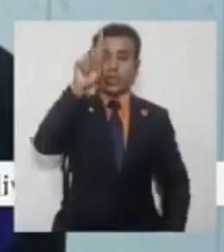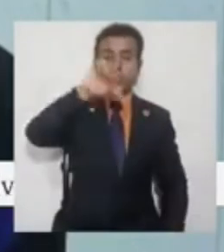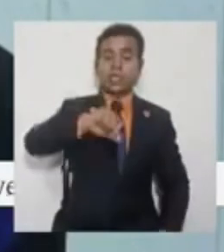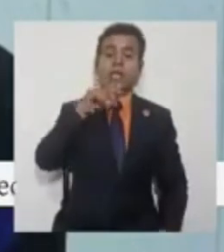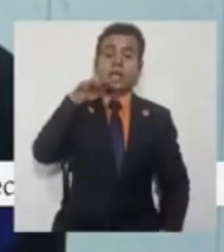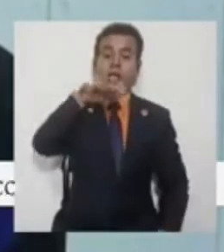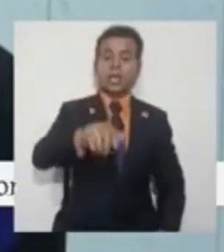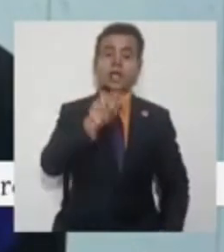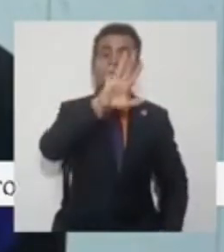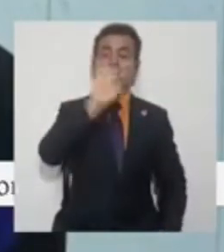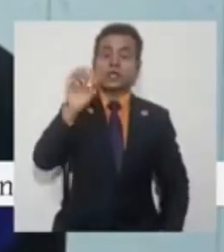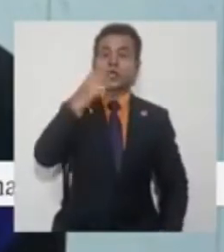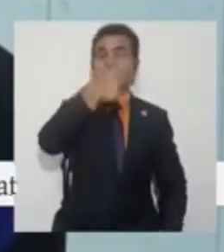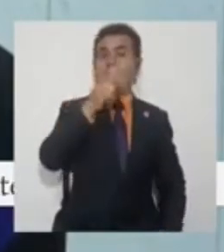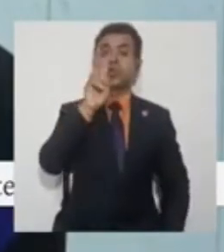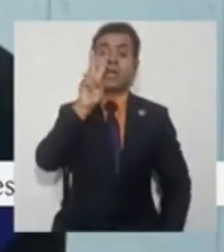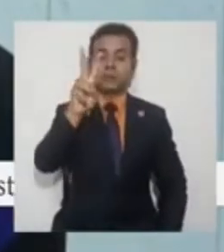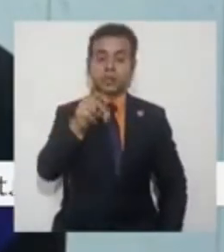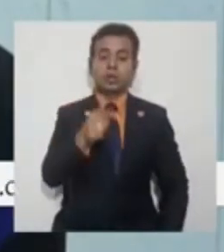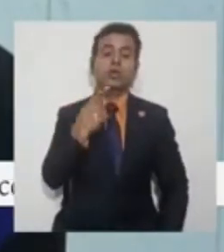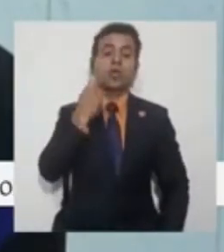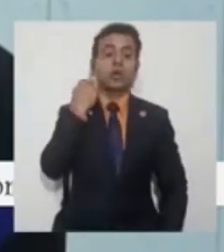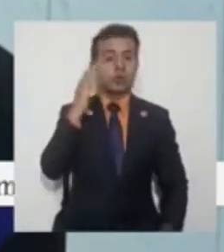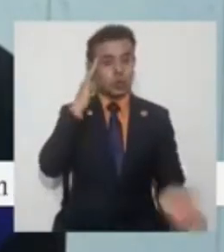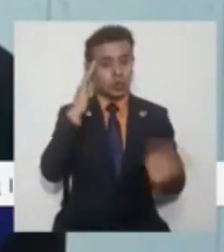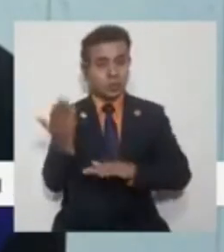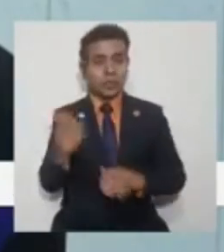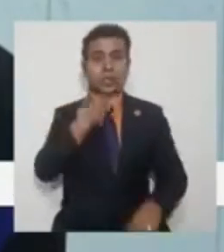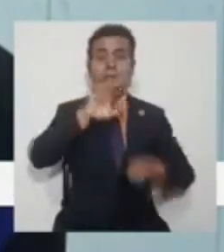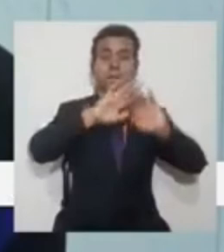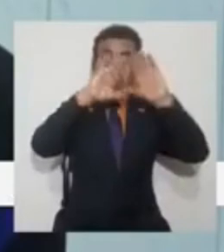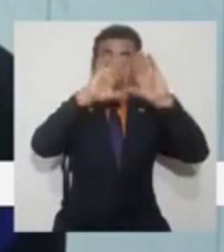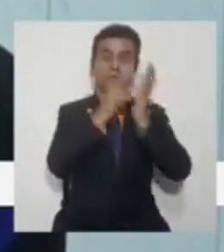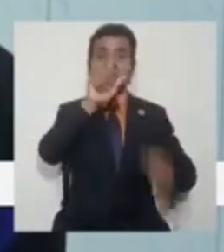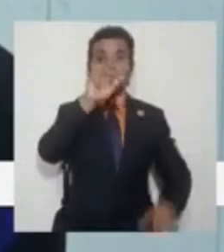1,30,885 জন এই কোভিড আক্রান্ত হয়ে মৃত্যুবরণ করেছেন সারা বিশ্বে।